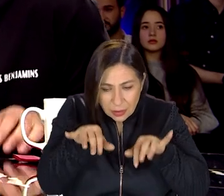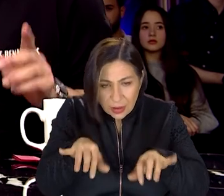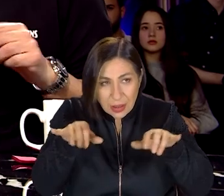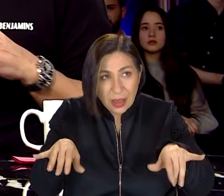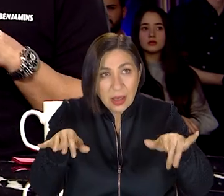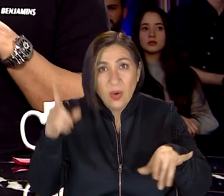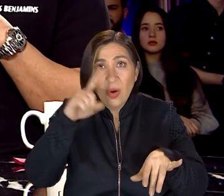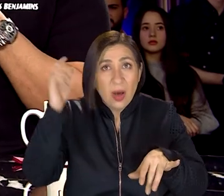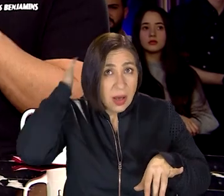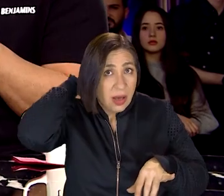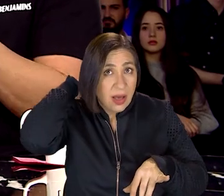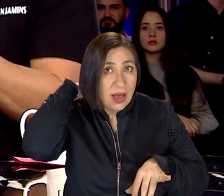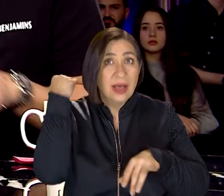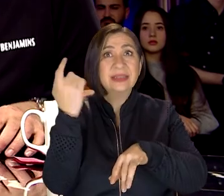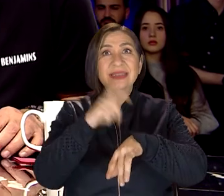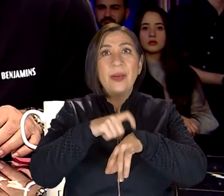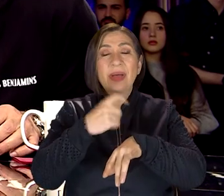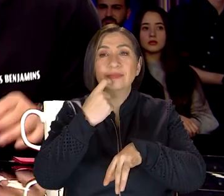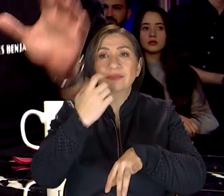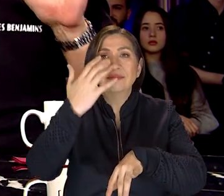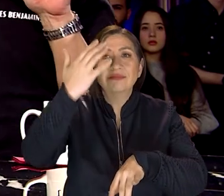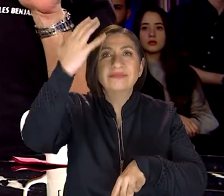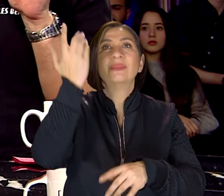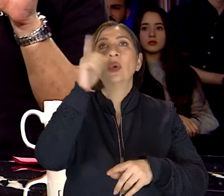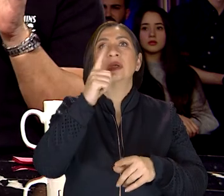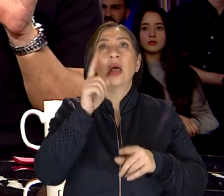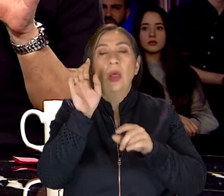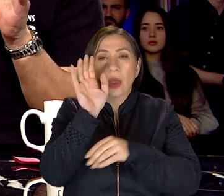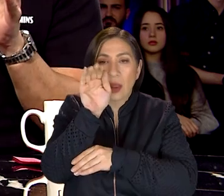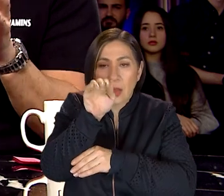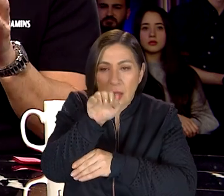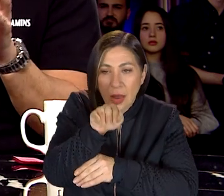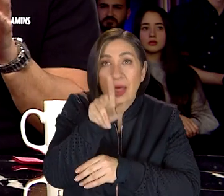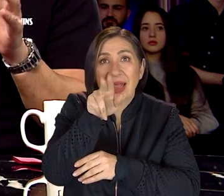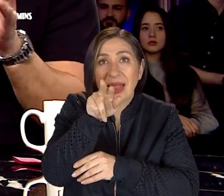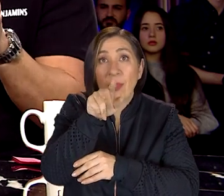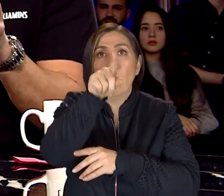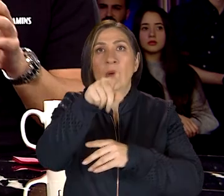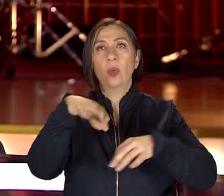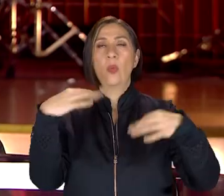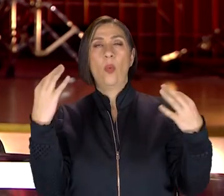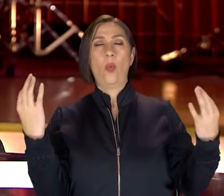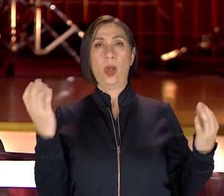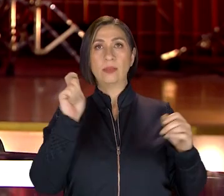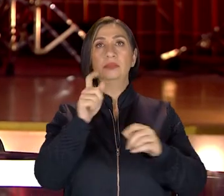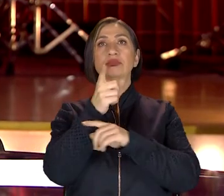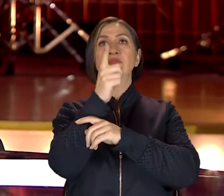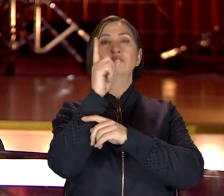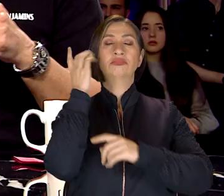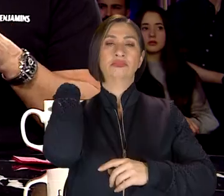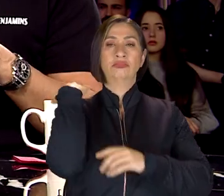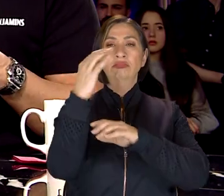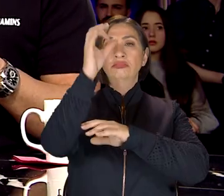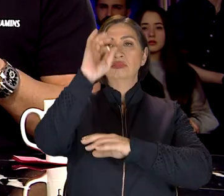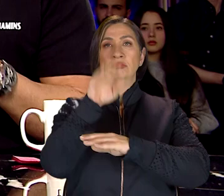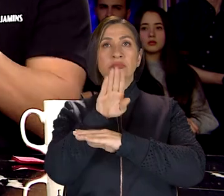oluyoruz ya. Hmm. Bir de hani zamanla ve yaşla da gitgide böyle oluyoruz. Hmm. Sürekli öne doğru bir hmm, eğilim, hareket var. Nur'dan